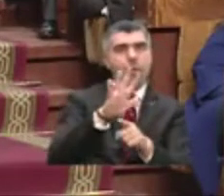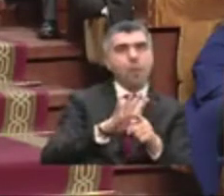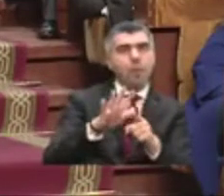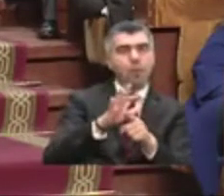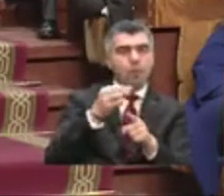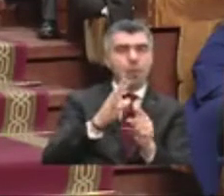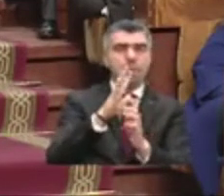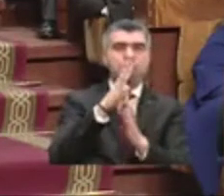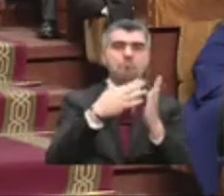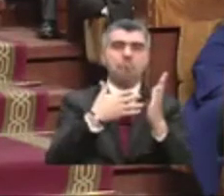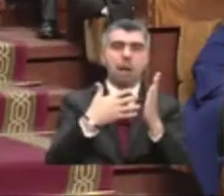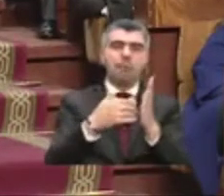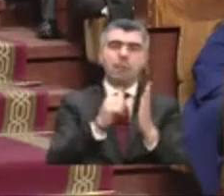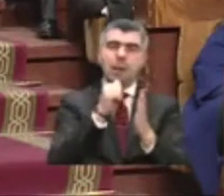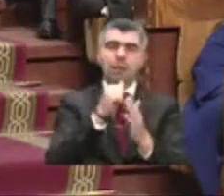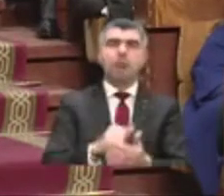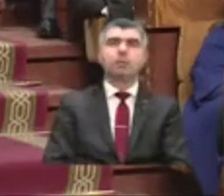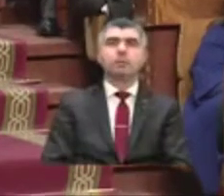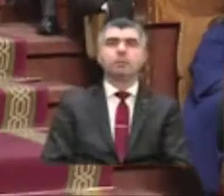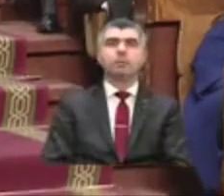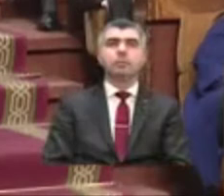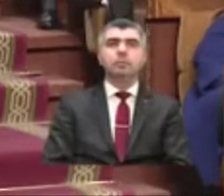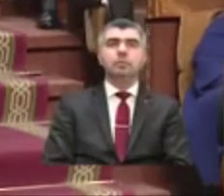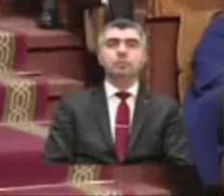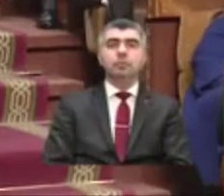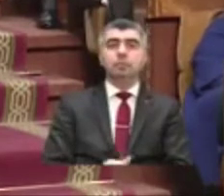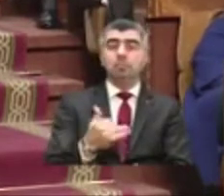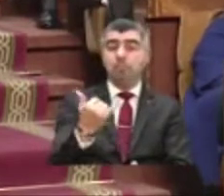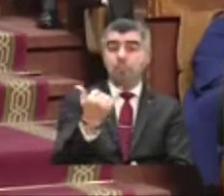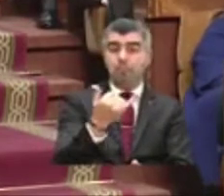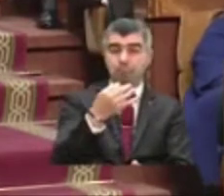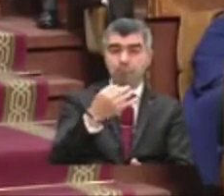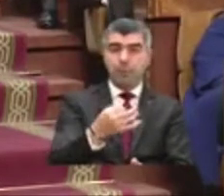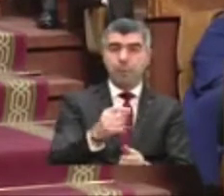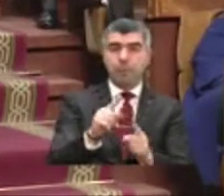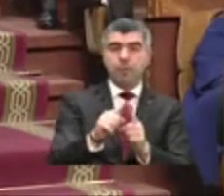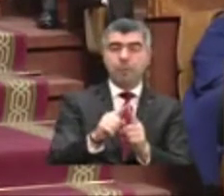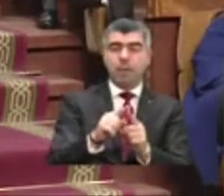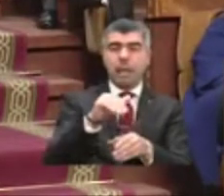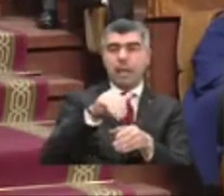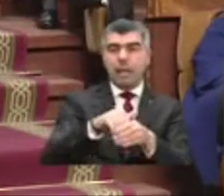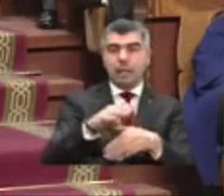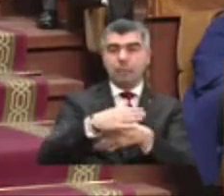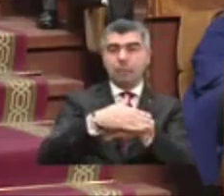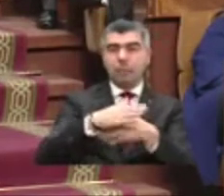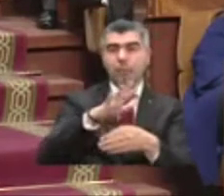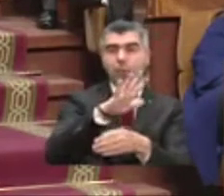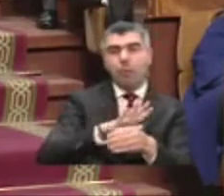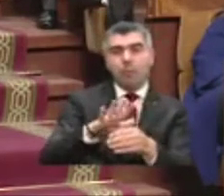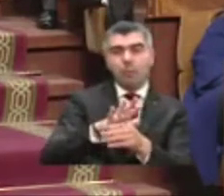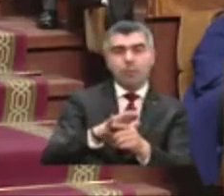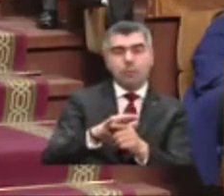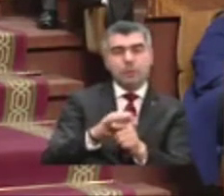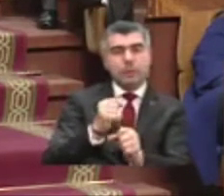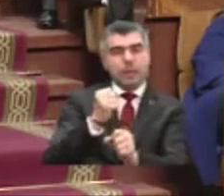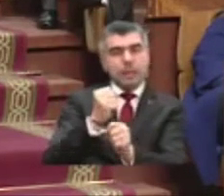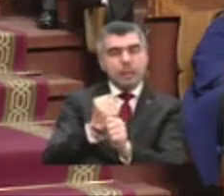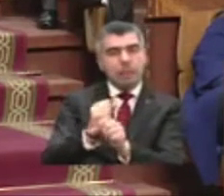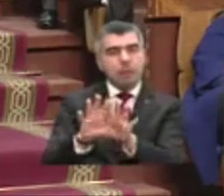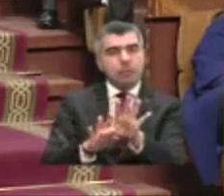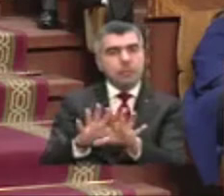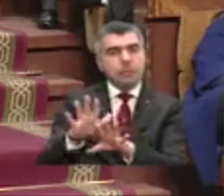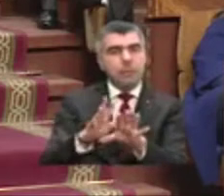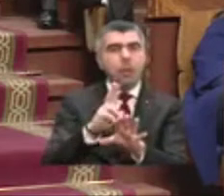الهام. وفي هذا الصدد لا بد أن نشيد كتاريخ للتجمع الوطني الأحرار بما قامت به الدولة بخصوص